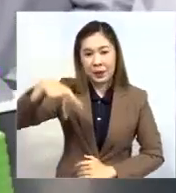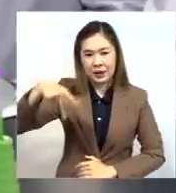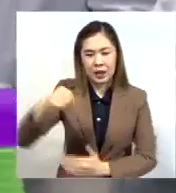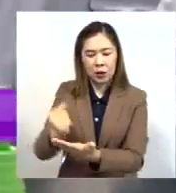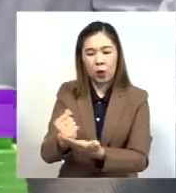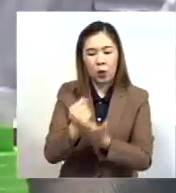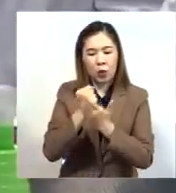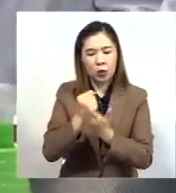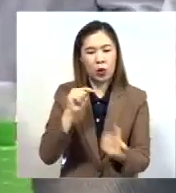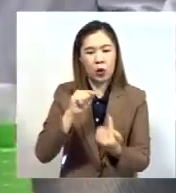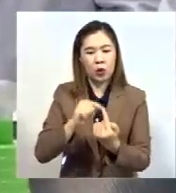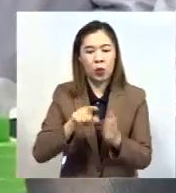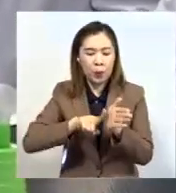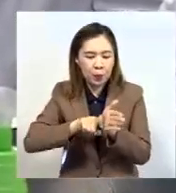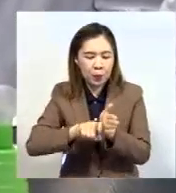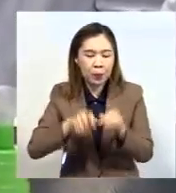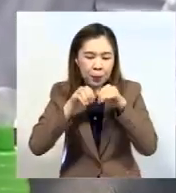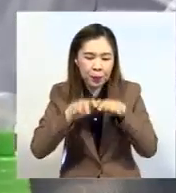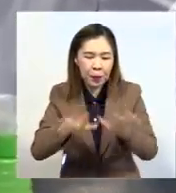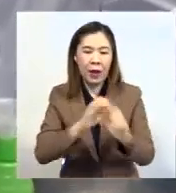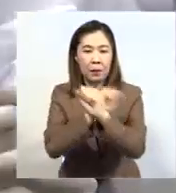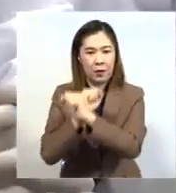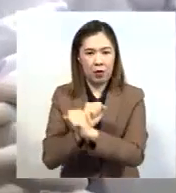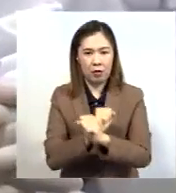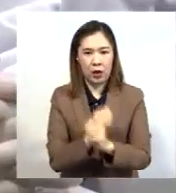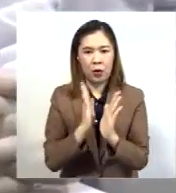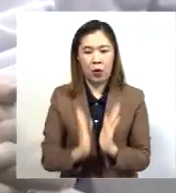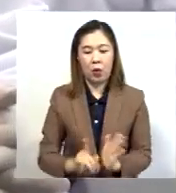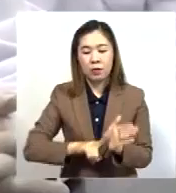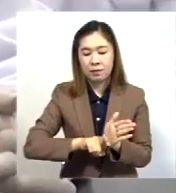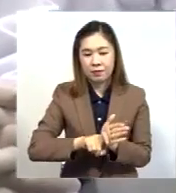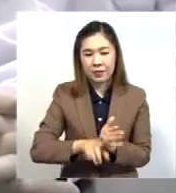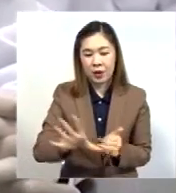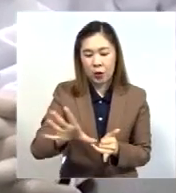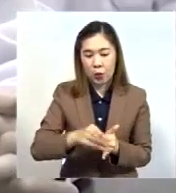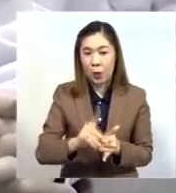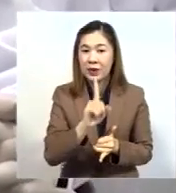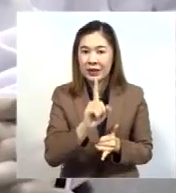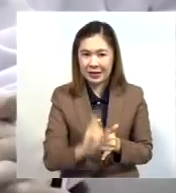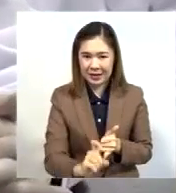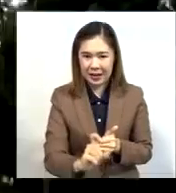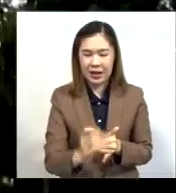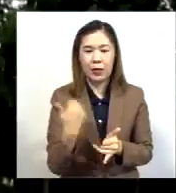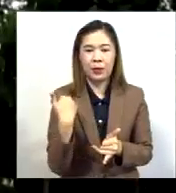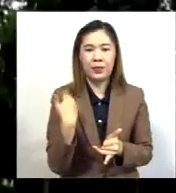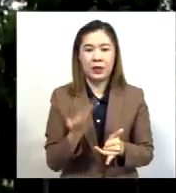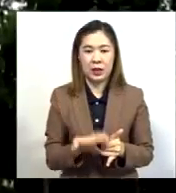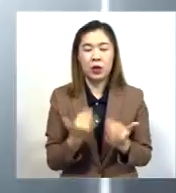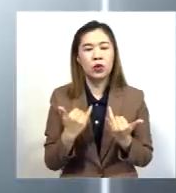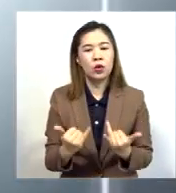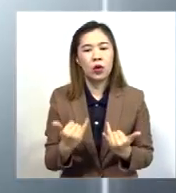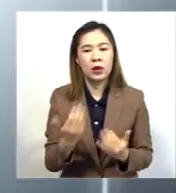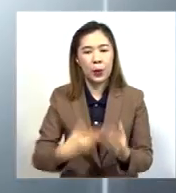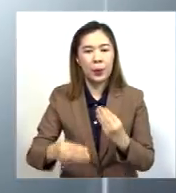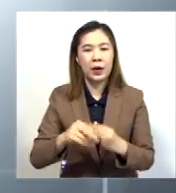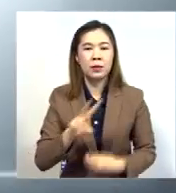คุมการแพร่ระบาดสำหรับยอดผู้เสียชีวิตจากเชื้อไวรัสโคโรนาสายพันธุ์ใหม่หรือไวรัสอู่ฮั่นขณะนี้นะครับเ